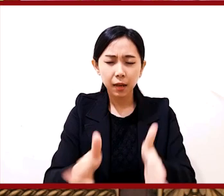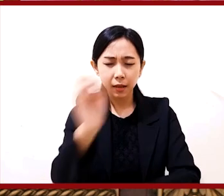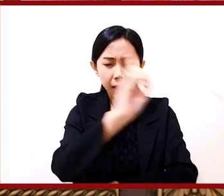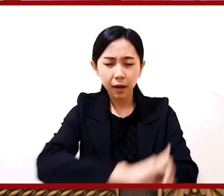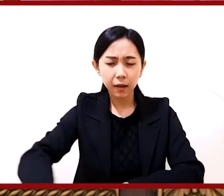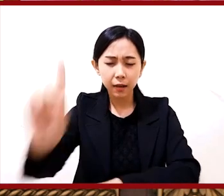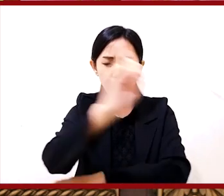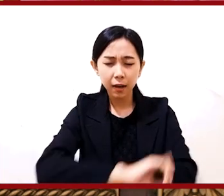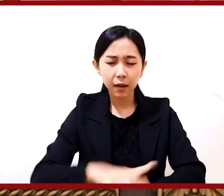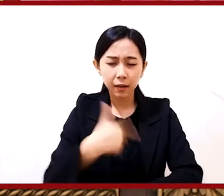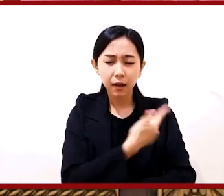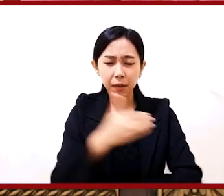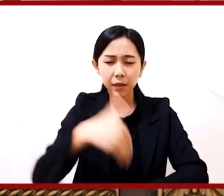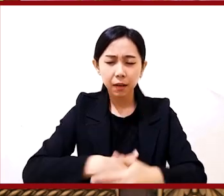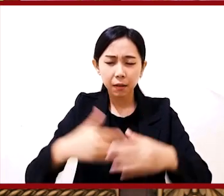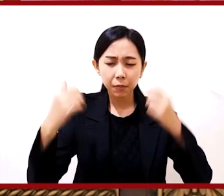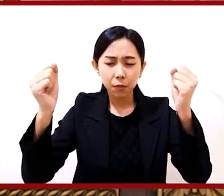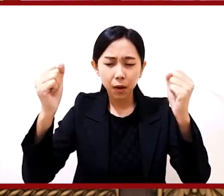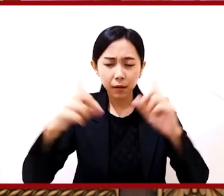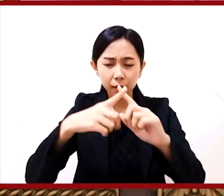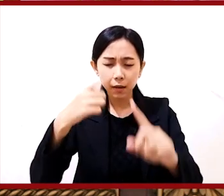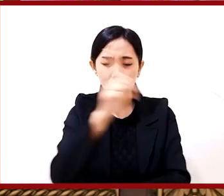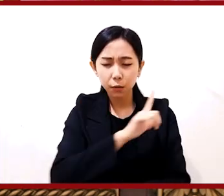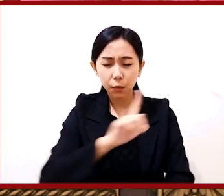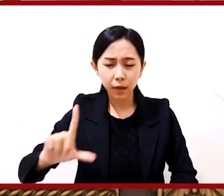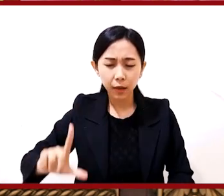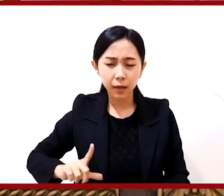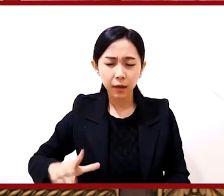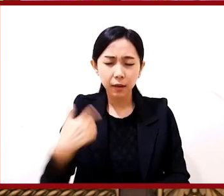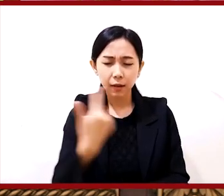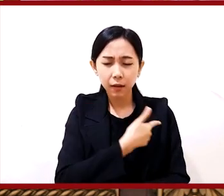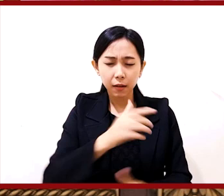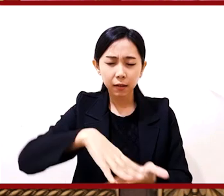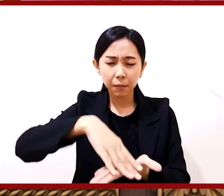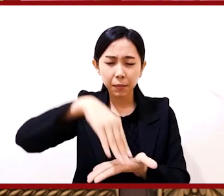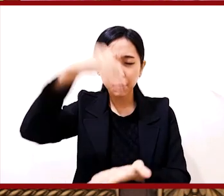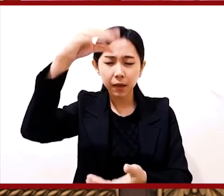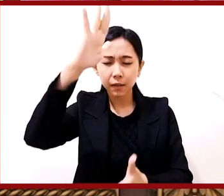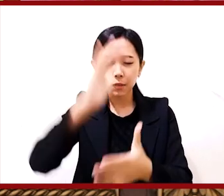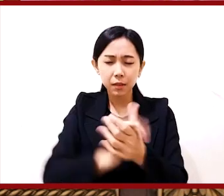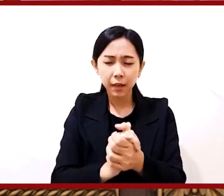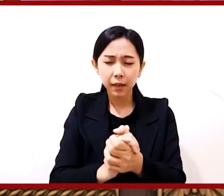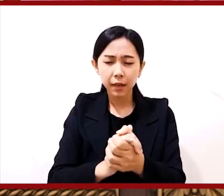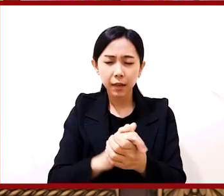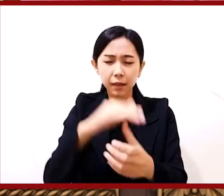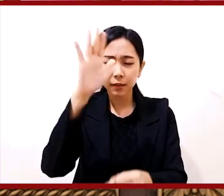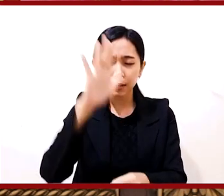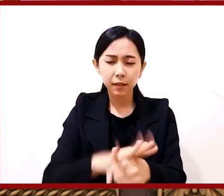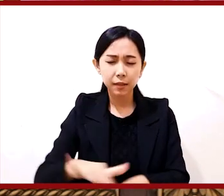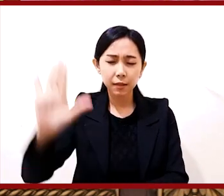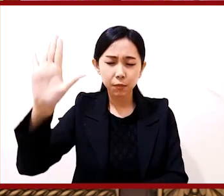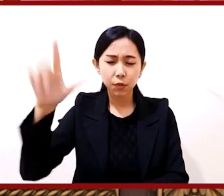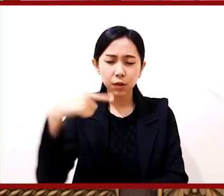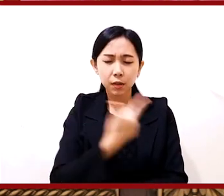hari-hari kami dalam kekuatan dari Tuhan. Kami belajar mengimani janji-Mu, dan karena itu